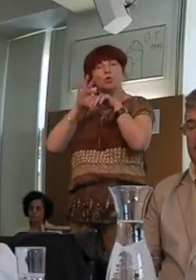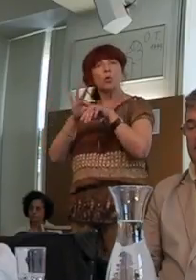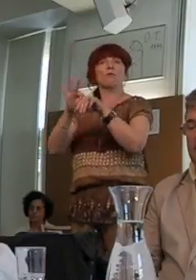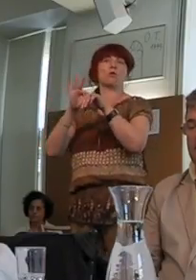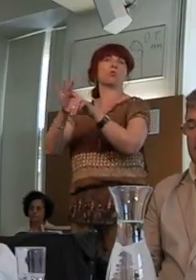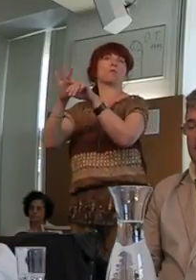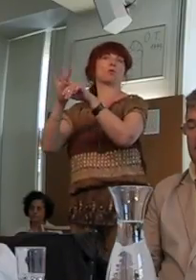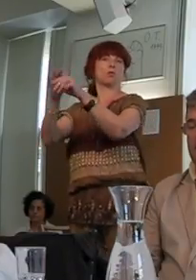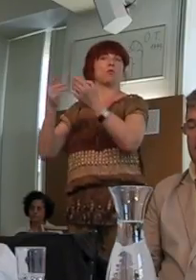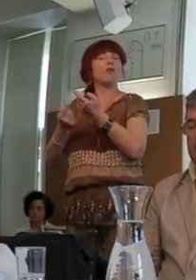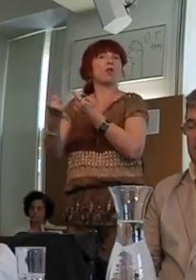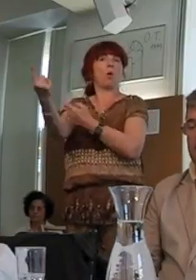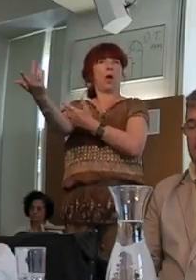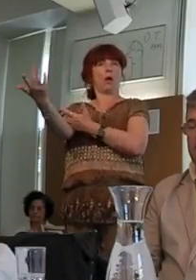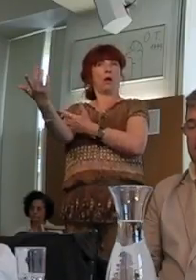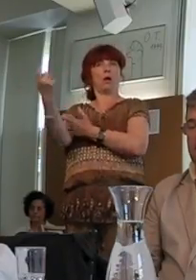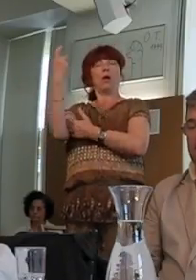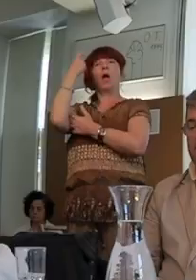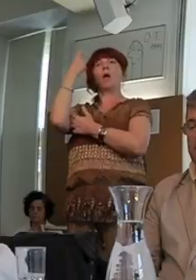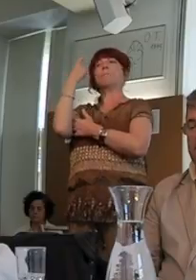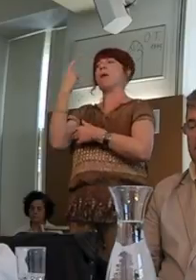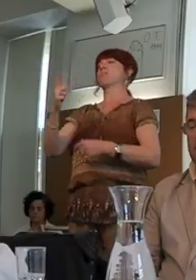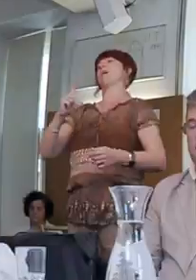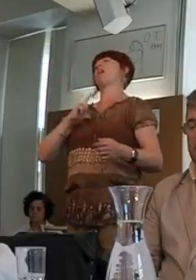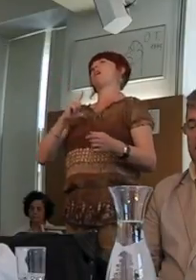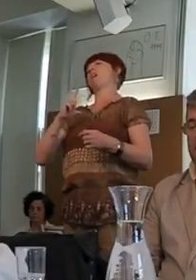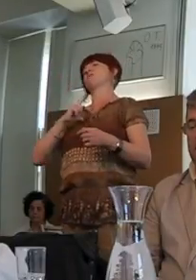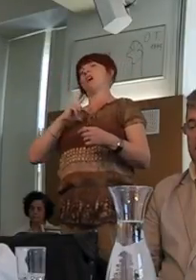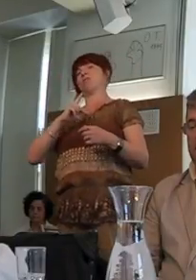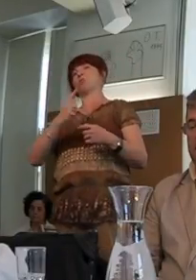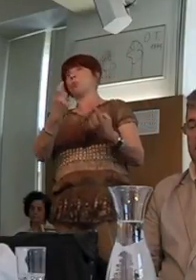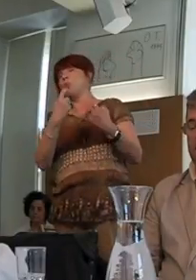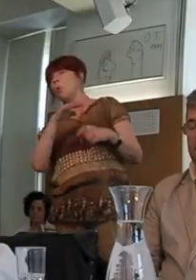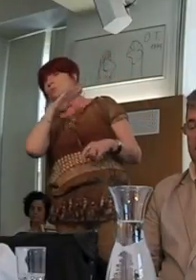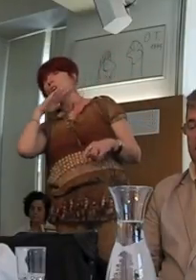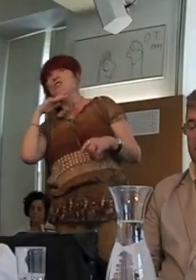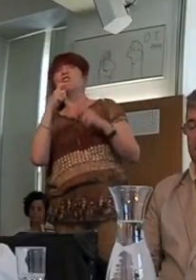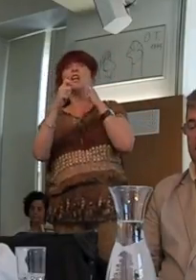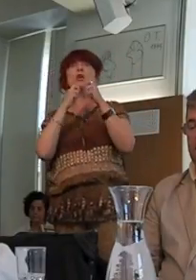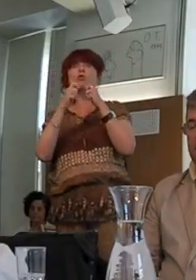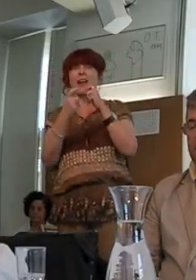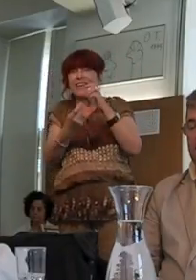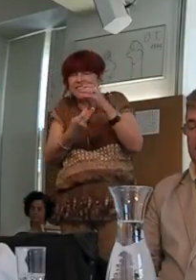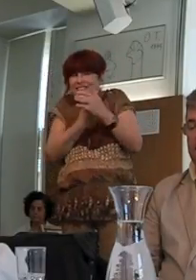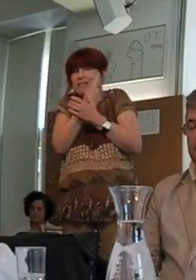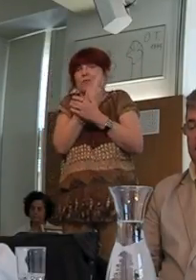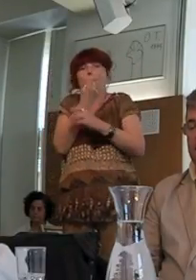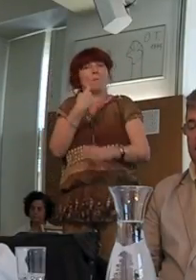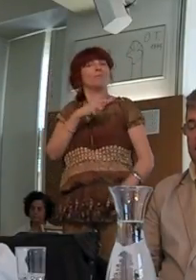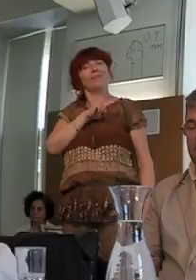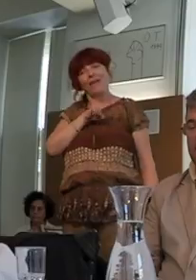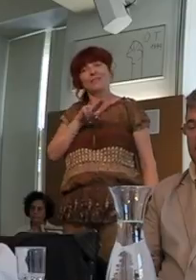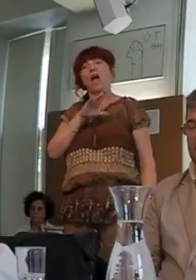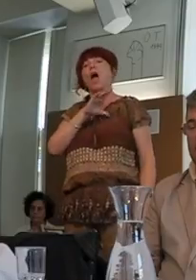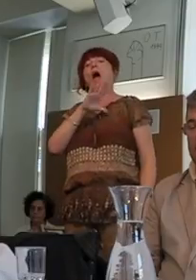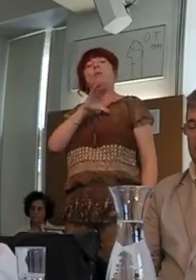Das heißt jetzt nicht unbedingt, dass die Wartungshaltung ist, dass daraus sehr viele Journalistinnen und Journalisten entstehen. Aber wir